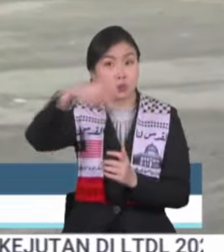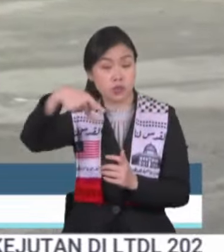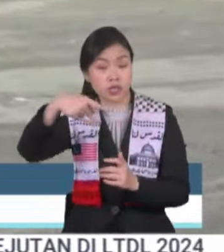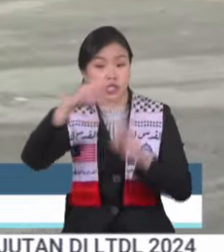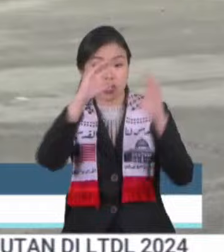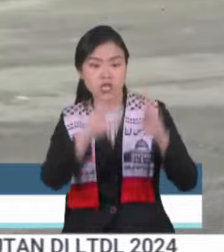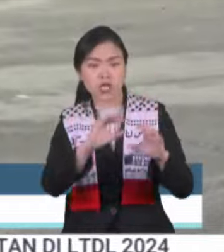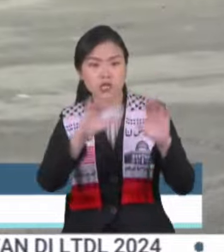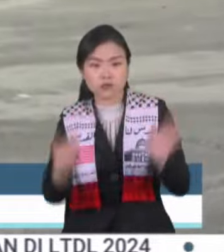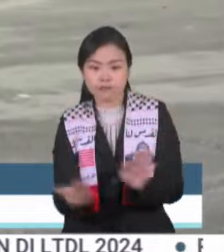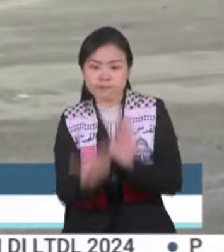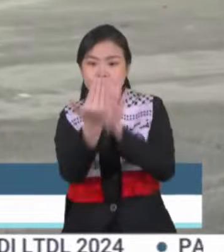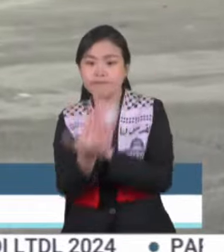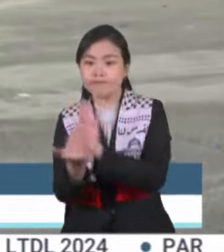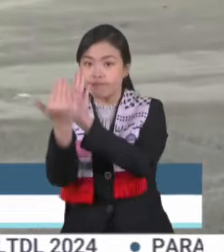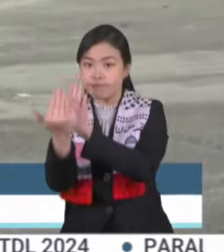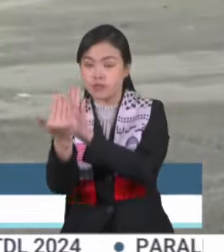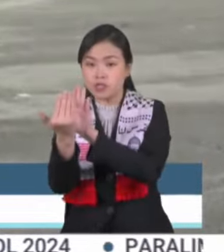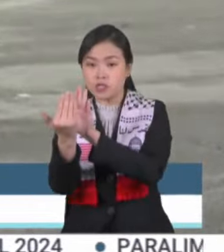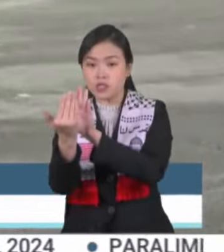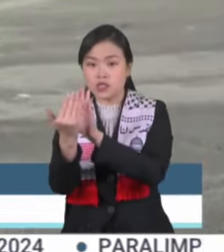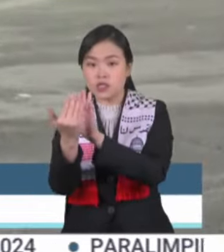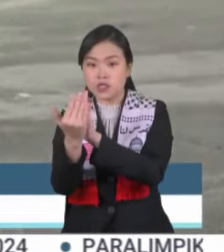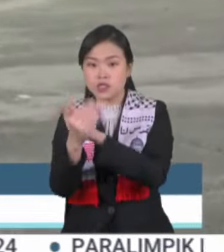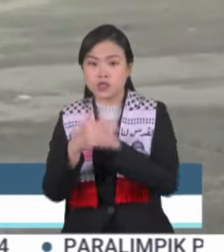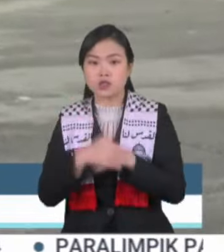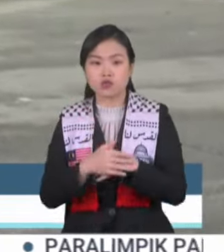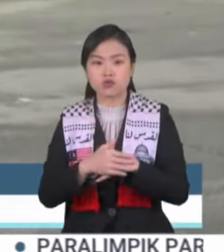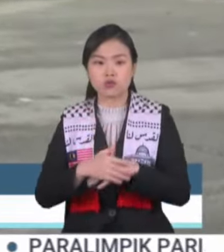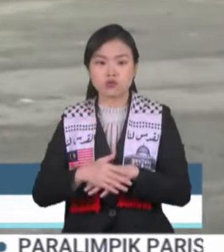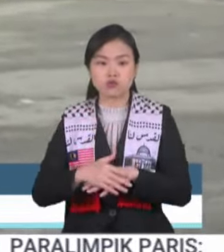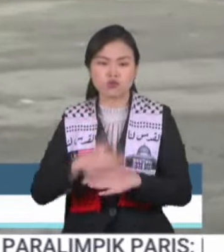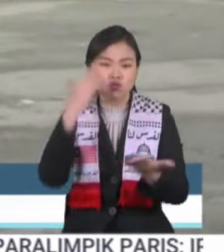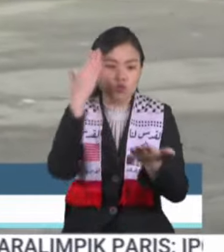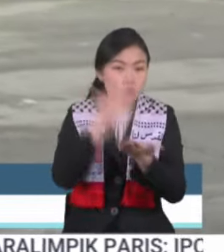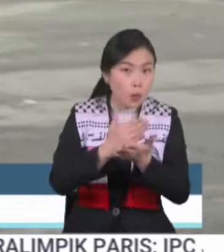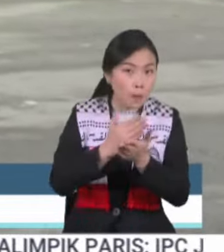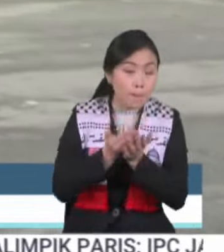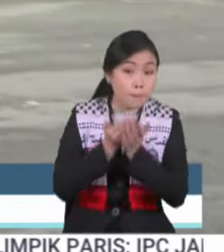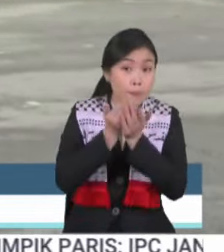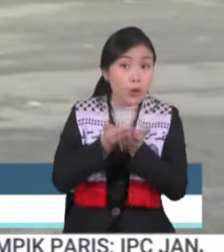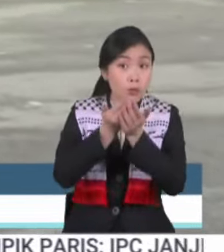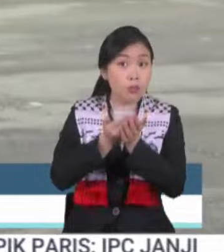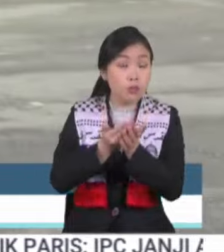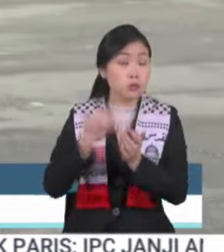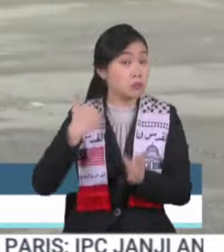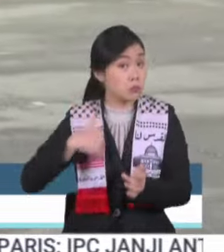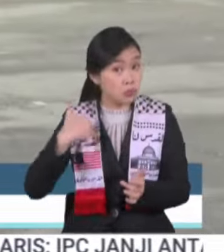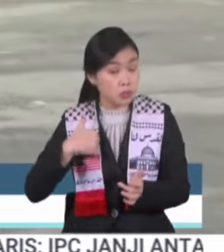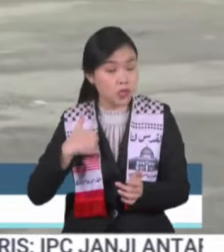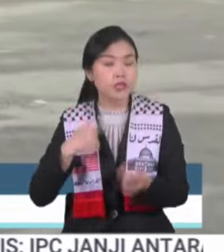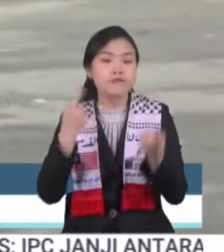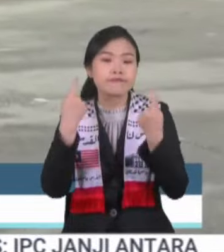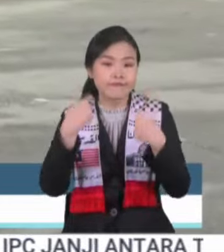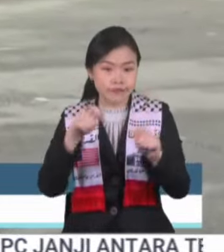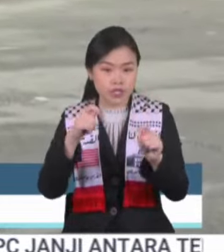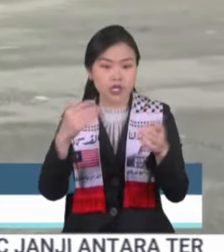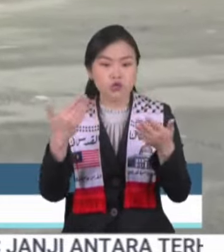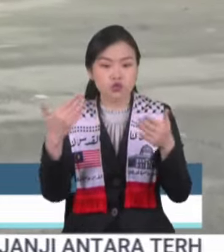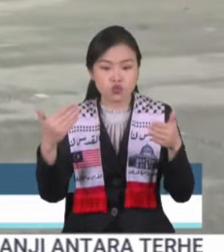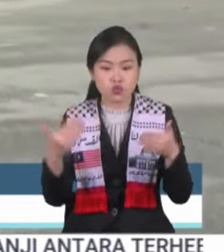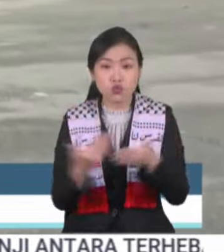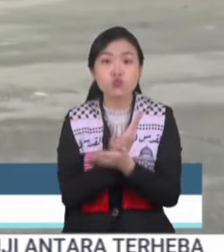dan untuk menggeledah dan menahan bot nelayan asing Vietnam. Kita akan cuba pendekatan secara